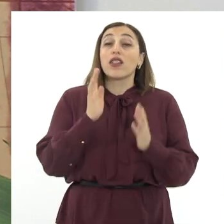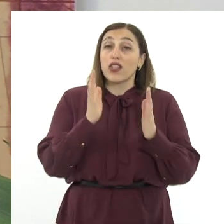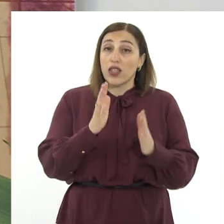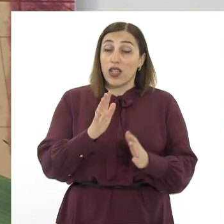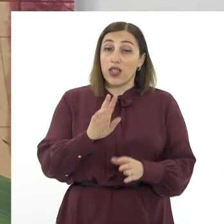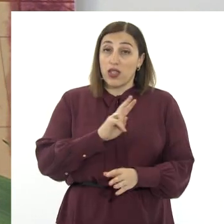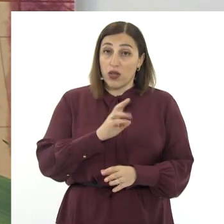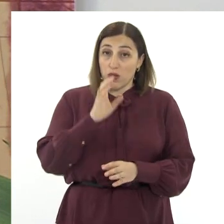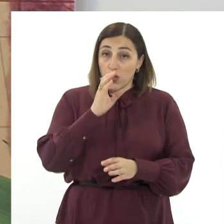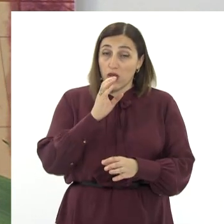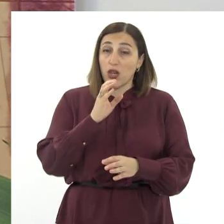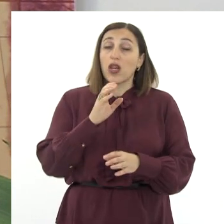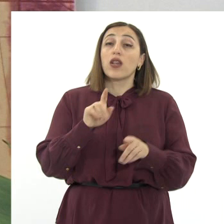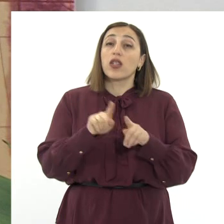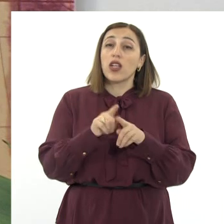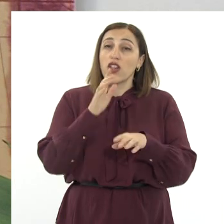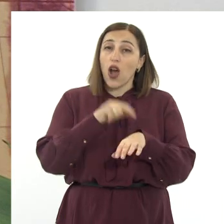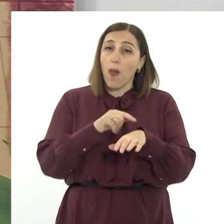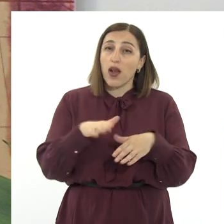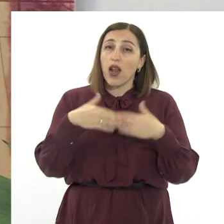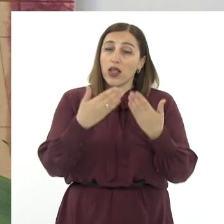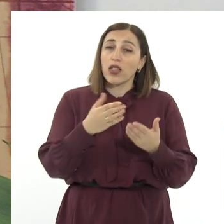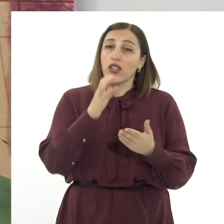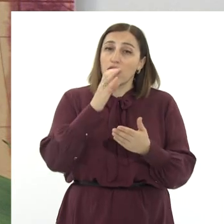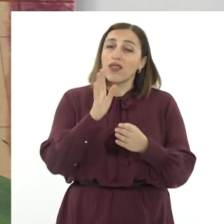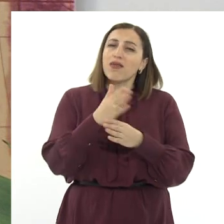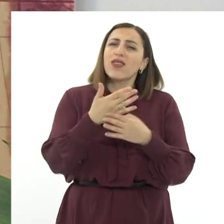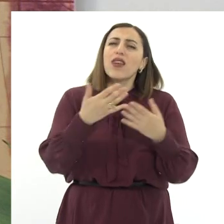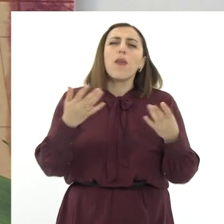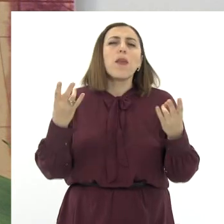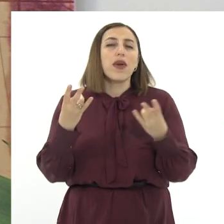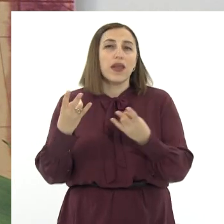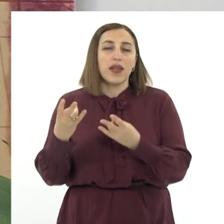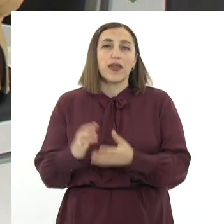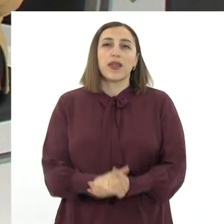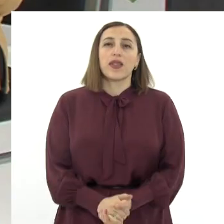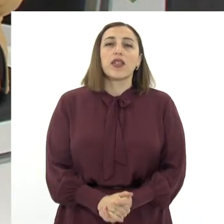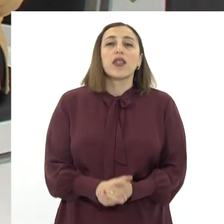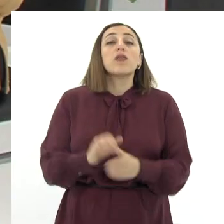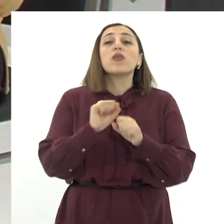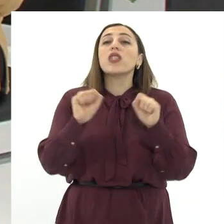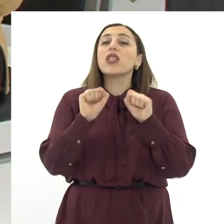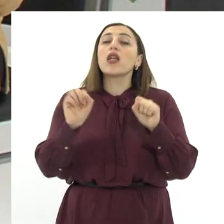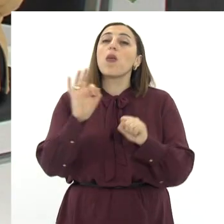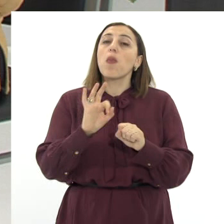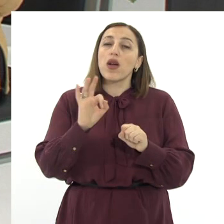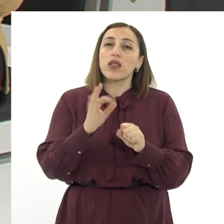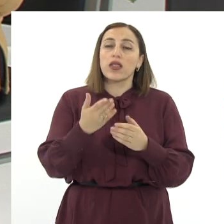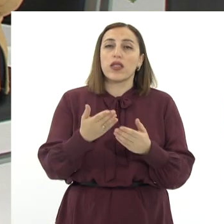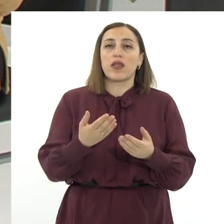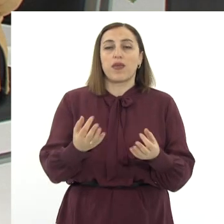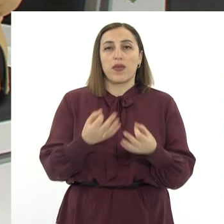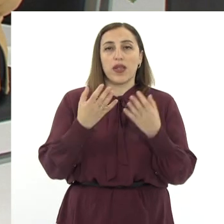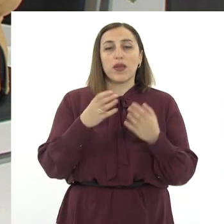սերը, ինչքան շատ ես սիրում, բարի եղիր, այդքան ժամանակ հատկացնել, դա իմ մոտեցումն է։ Ինչ չի թույլատրվում